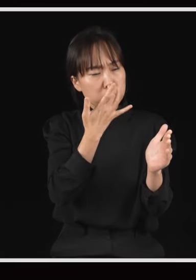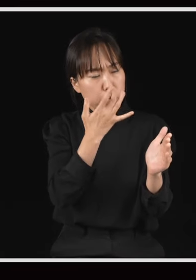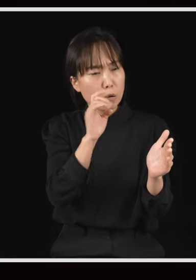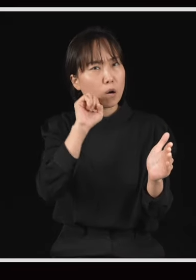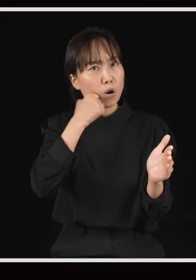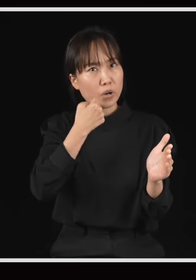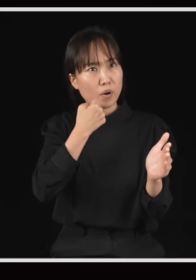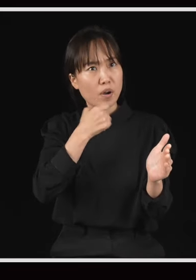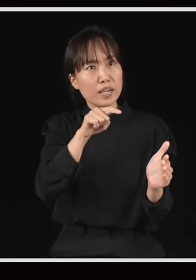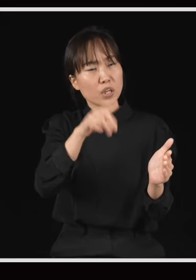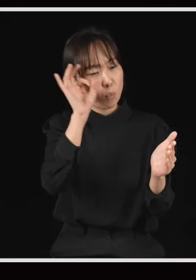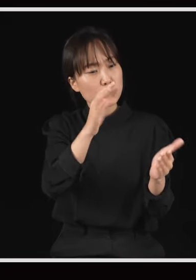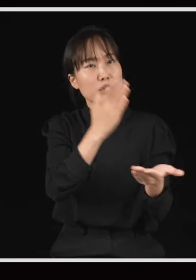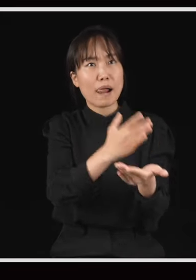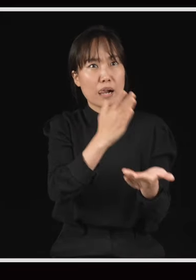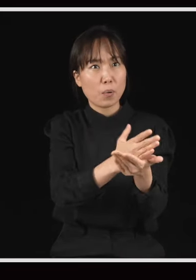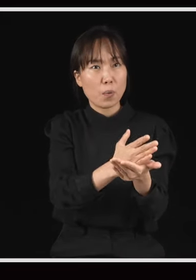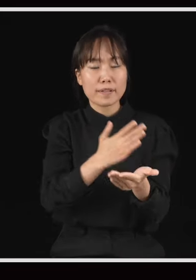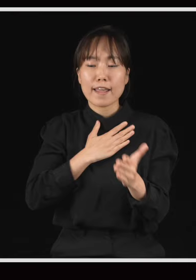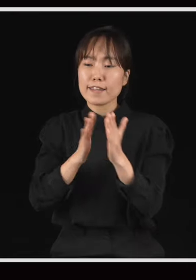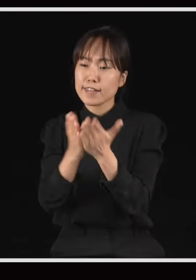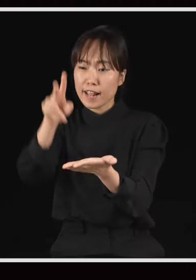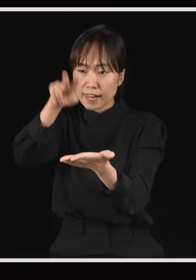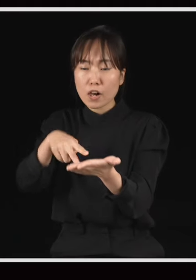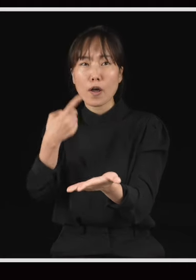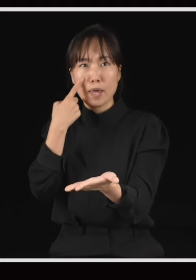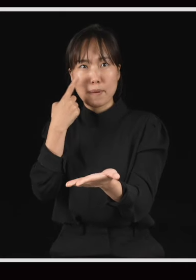마시고 제 책 보시면 될 것 같습니다. 보시고